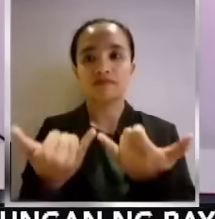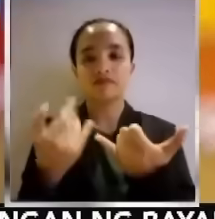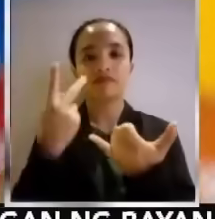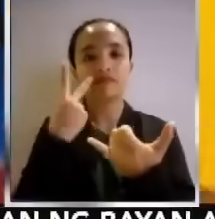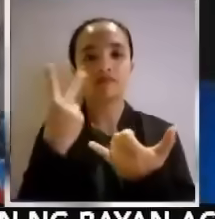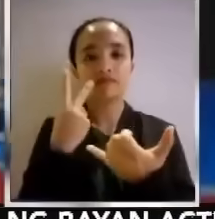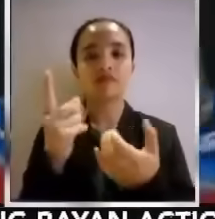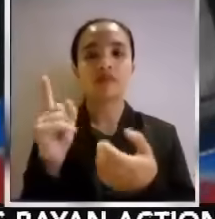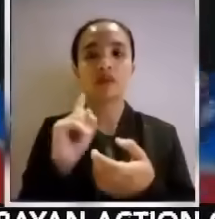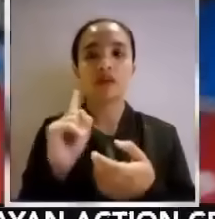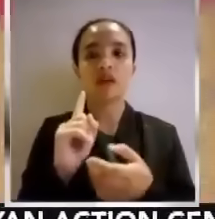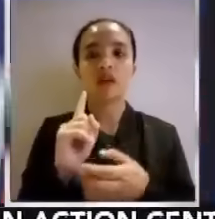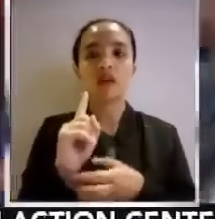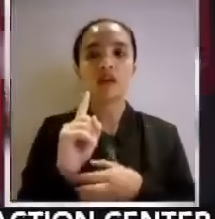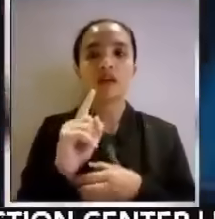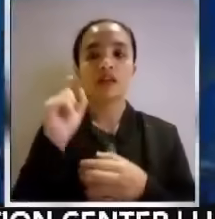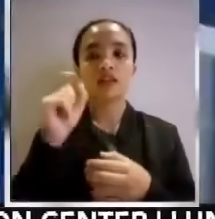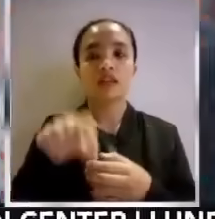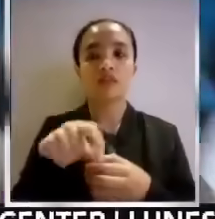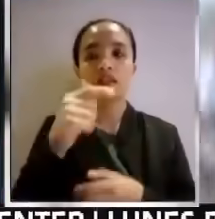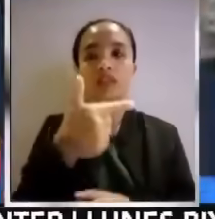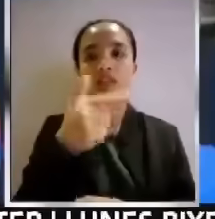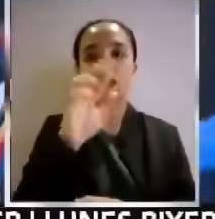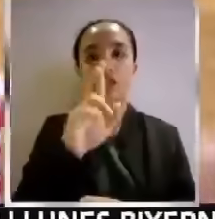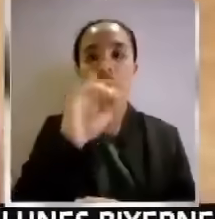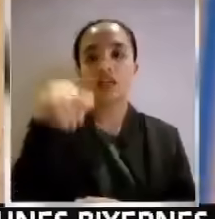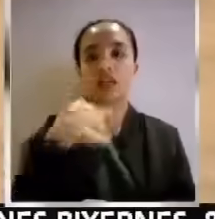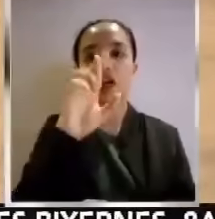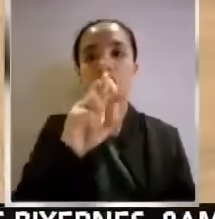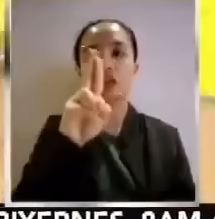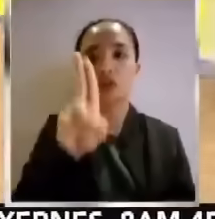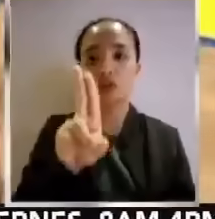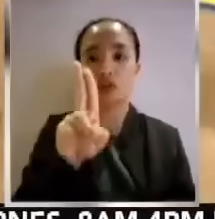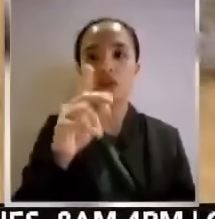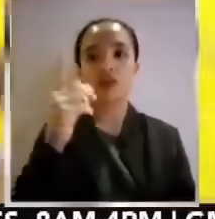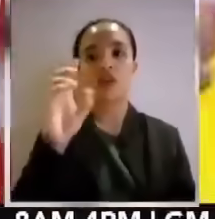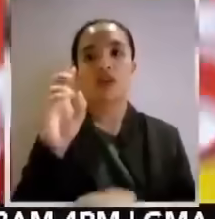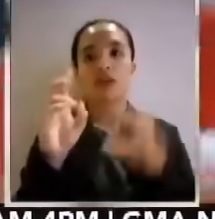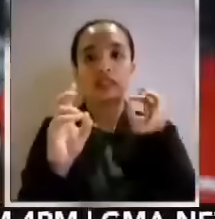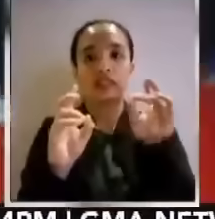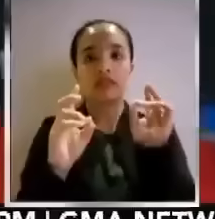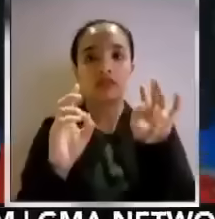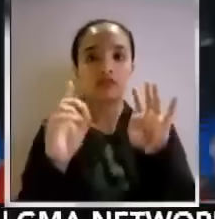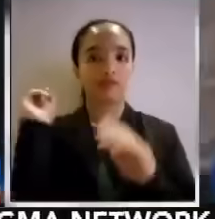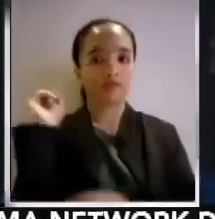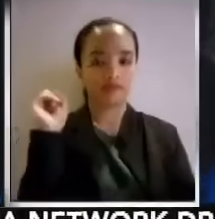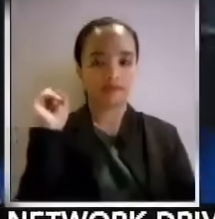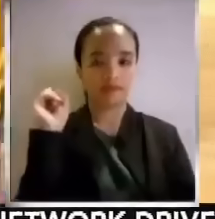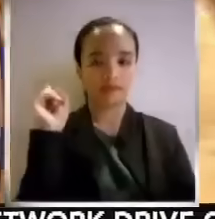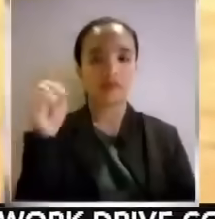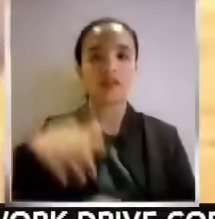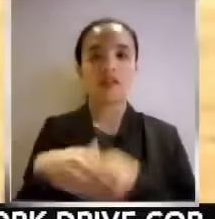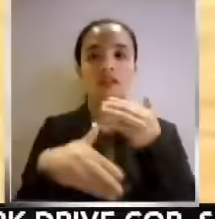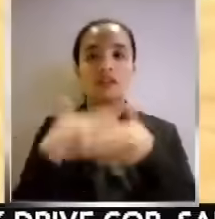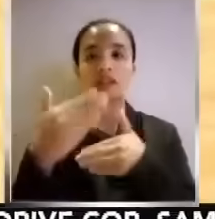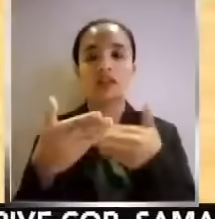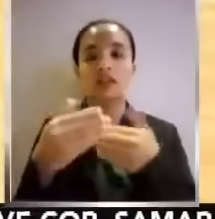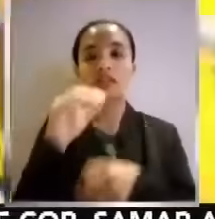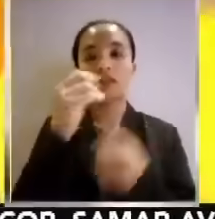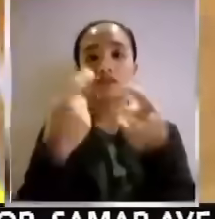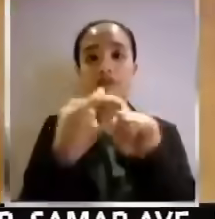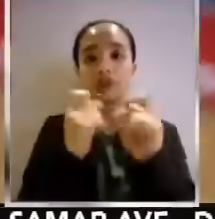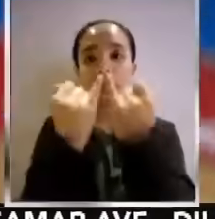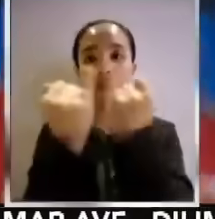Red Lions laban sa JRU Heavy Bombers sa score na 74-70. Sa laban naman ng mga taga-Intramuros, nangibabaw ang